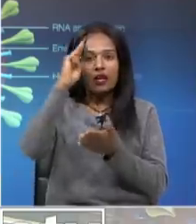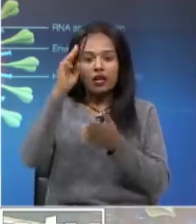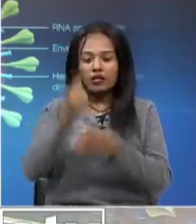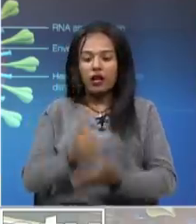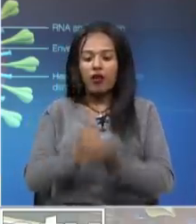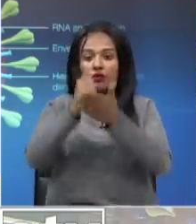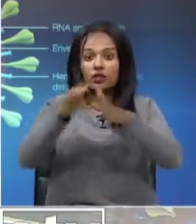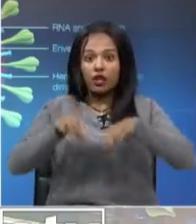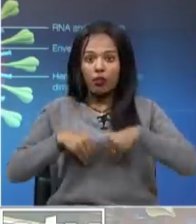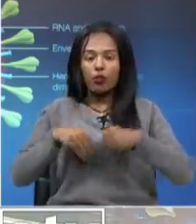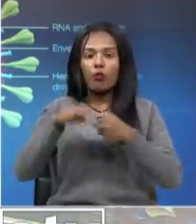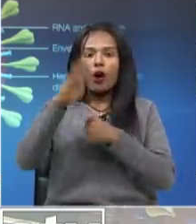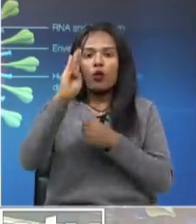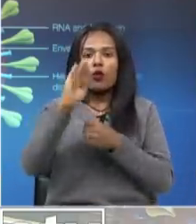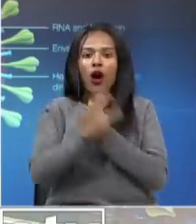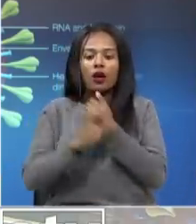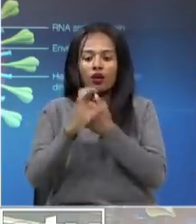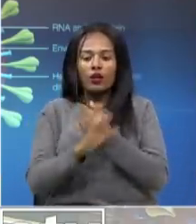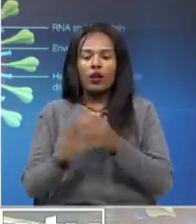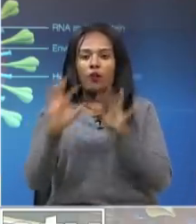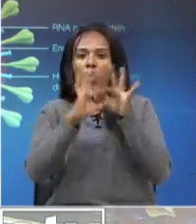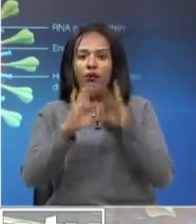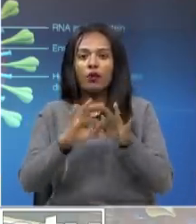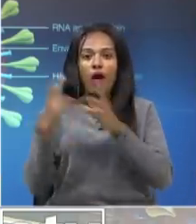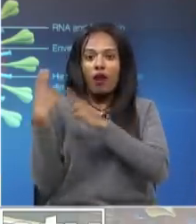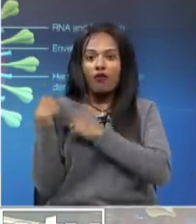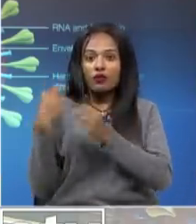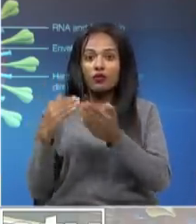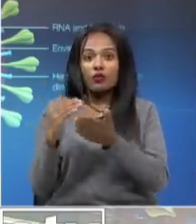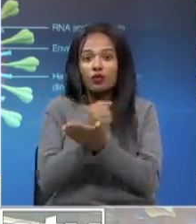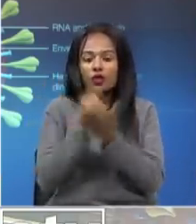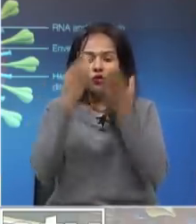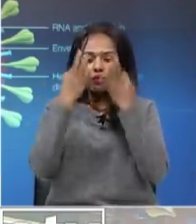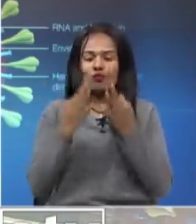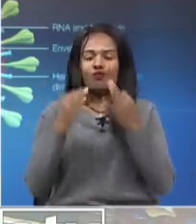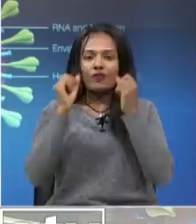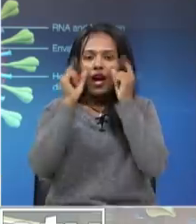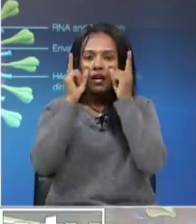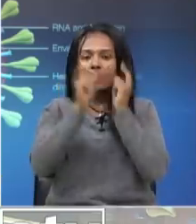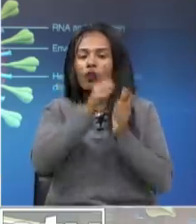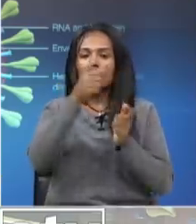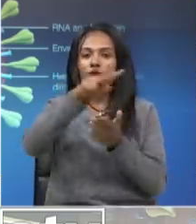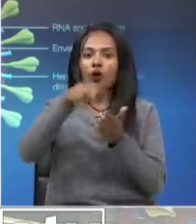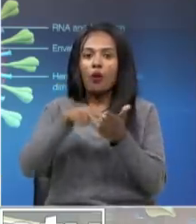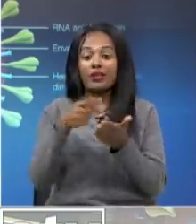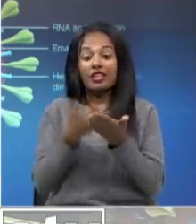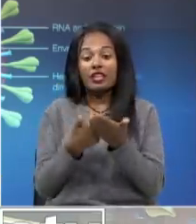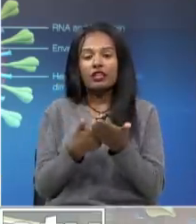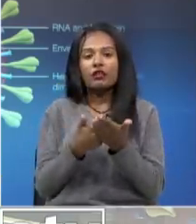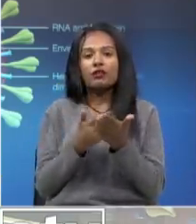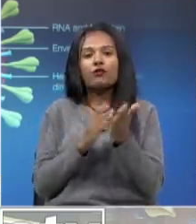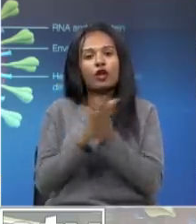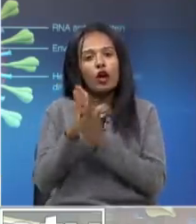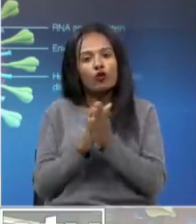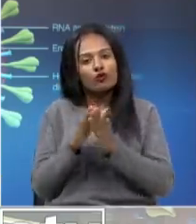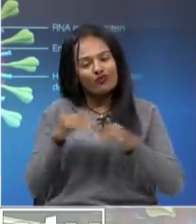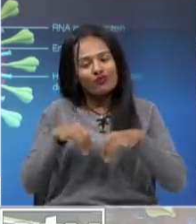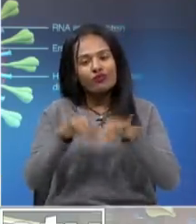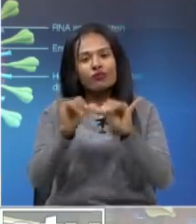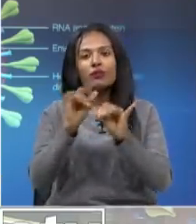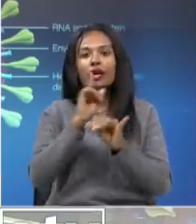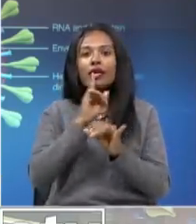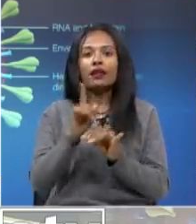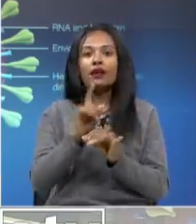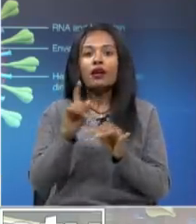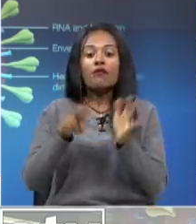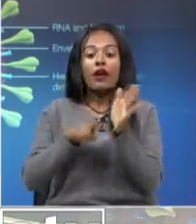እንዳሉት ባንኩ አገራዊና ማህበራዊ ኃላፊነቱን ለመወጣት የወሰነውን ውሳኔ አድንቀው ሌሎች ተቋማትም ይህንኑ ፈለግ በመከተል ቫይረሱን ለመከላከል